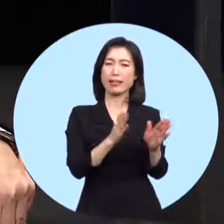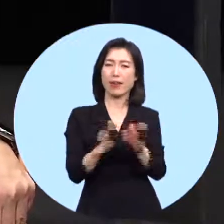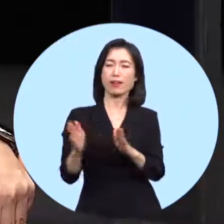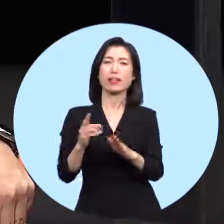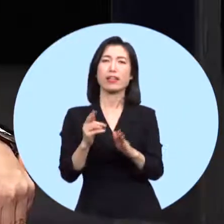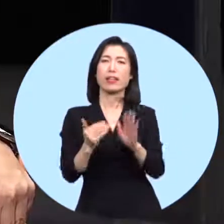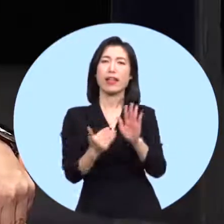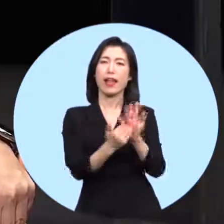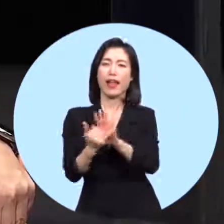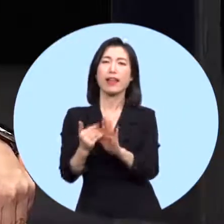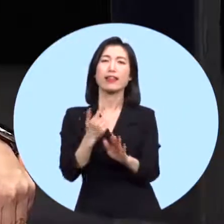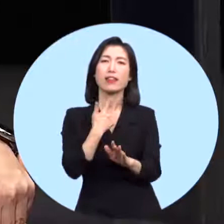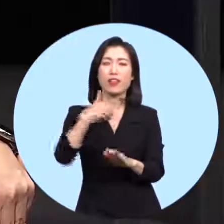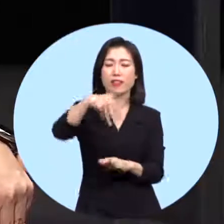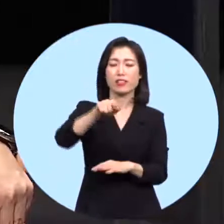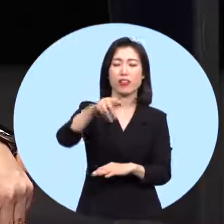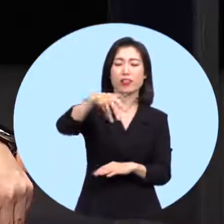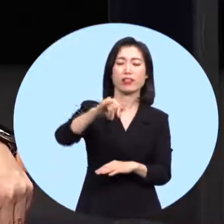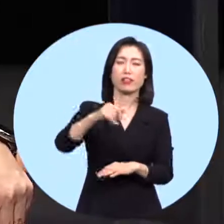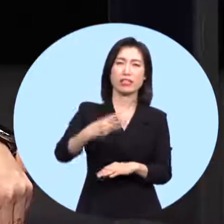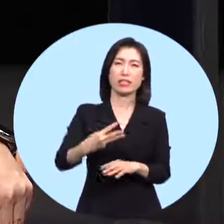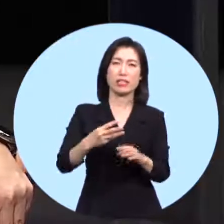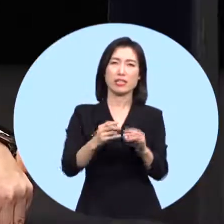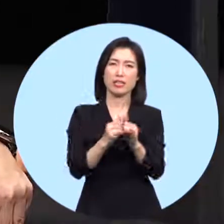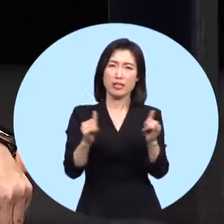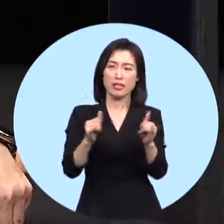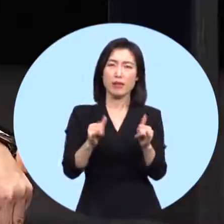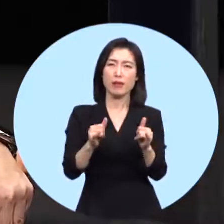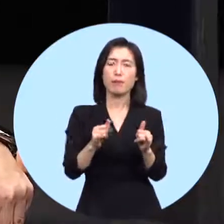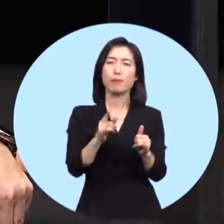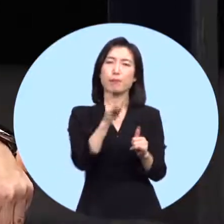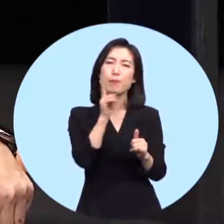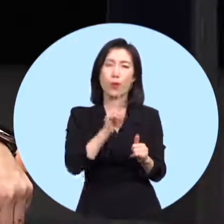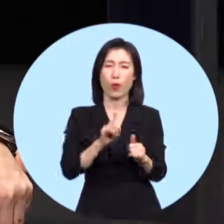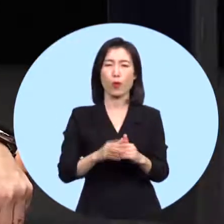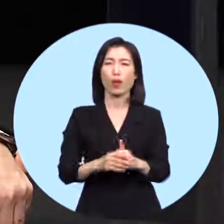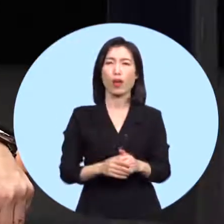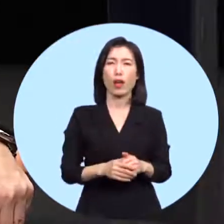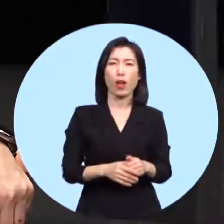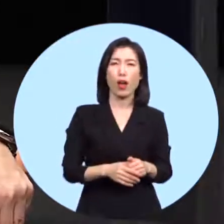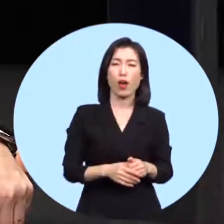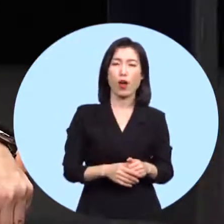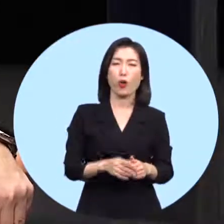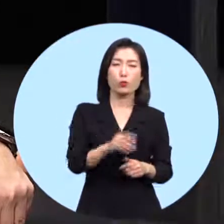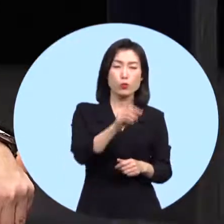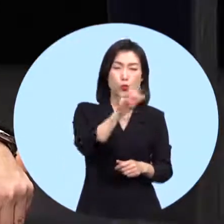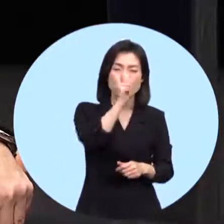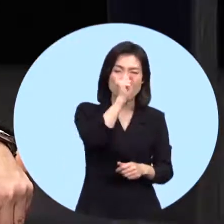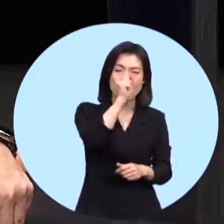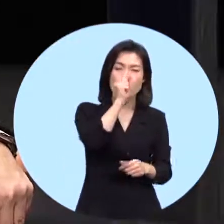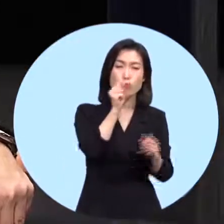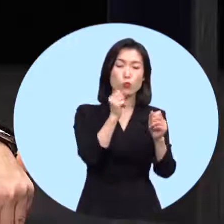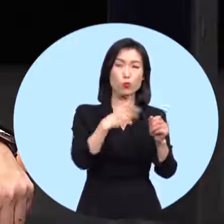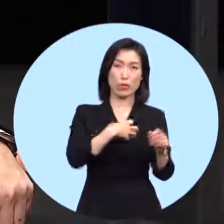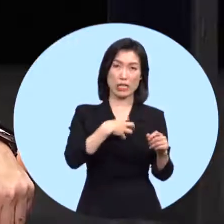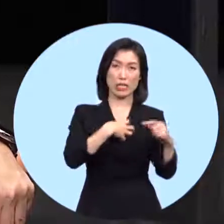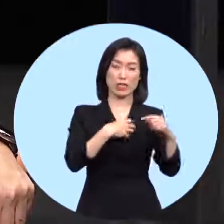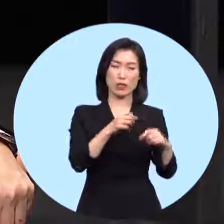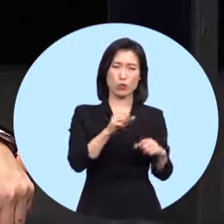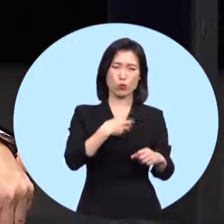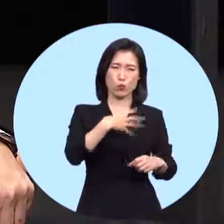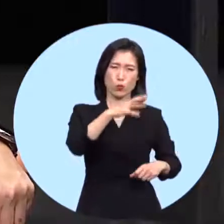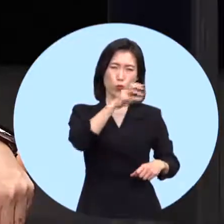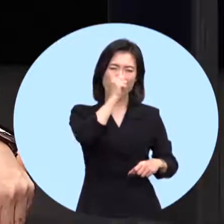처칠 수상의 명언으로 마무리를 이렇게 합니다. 좋은 위기를 낭비하지